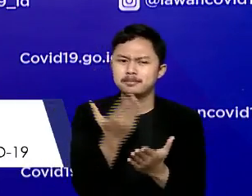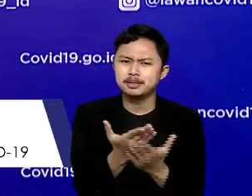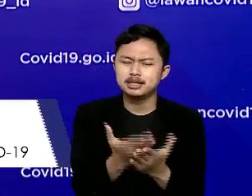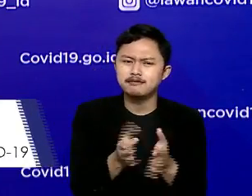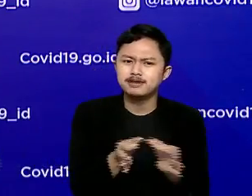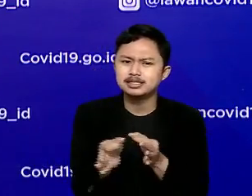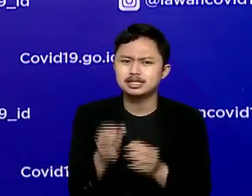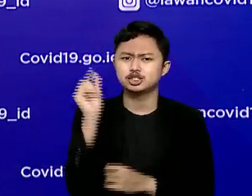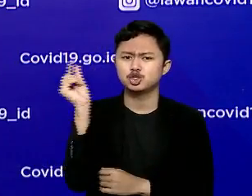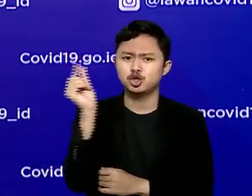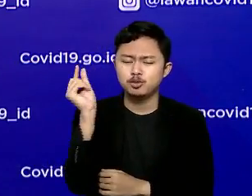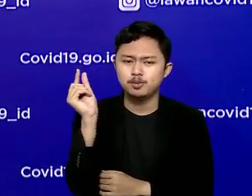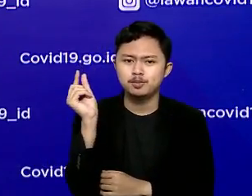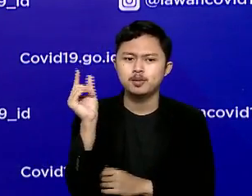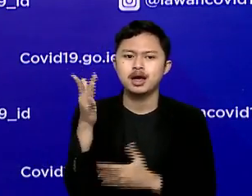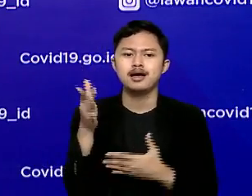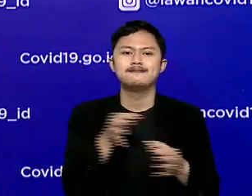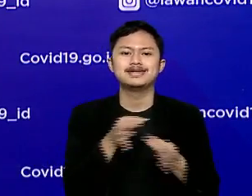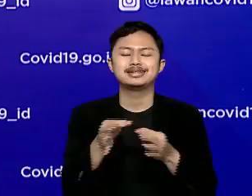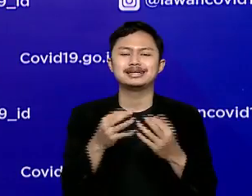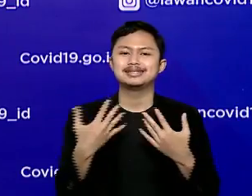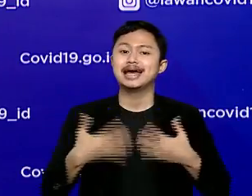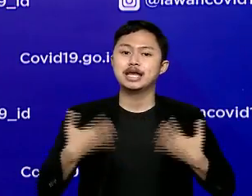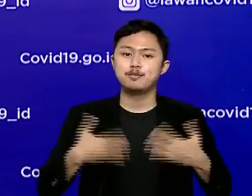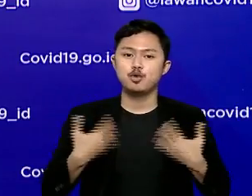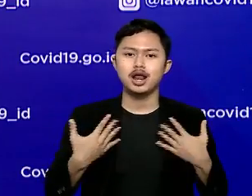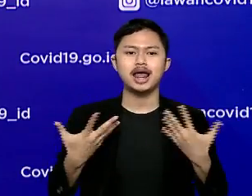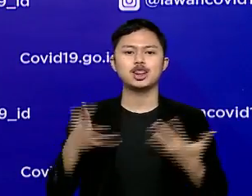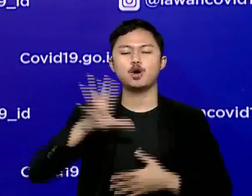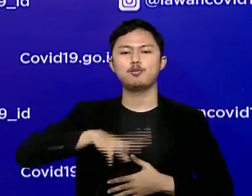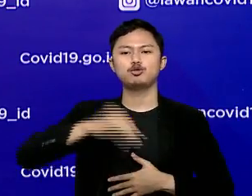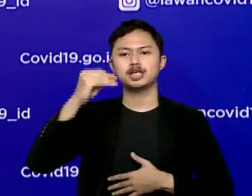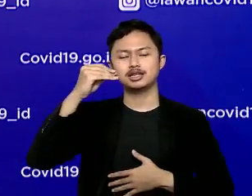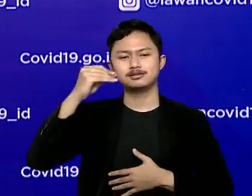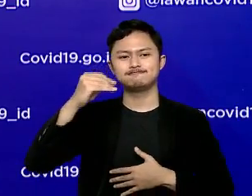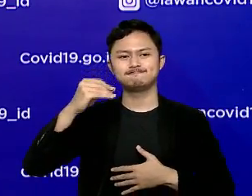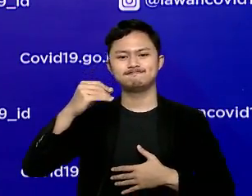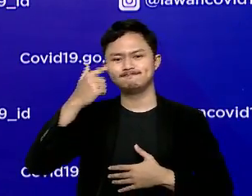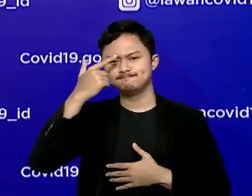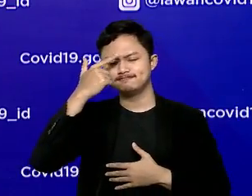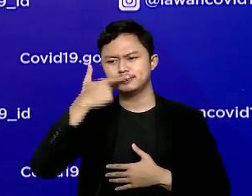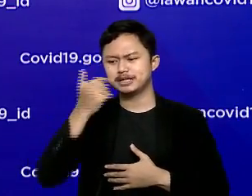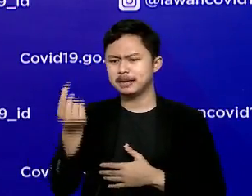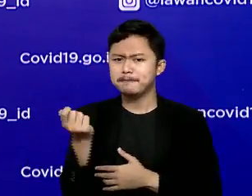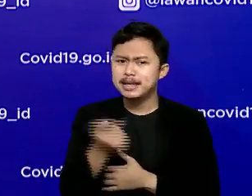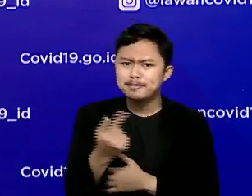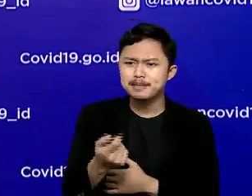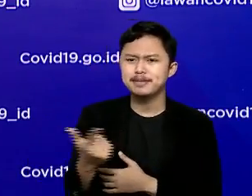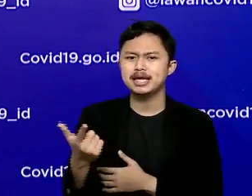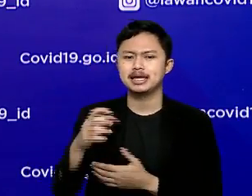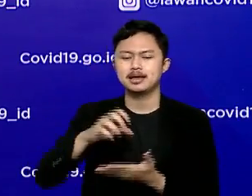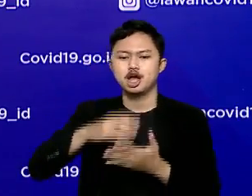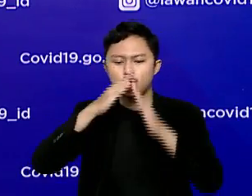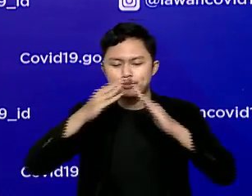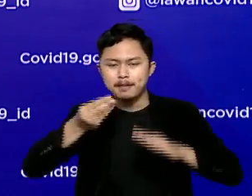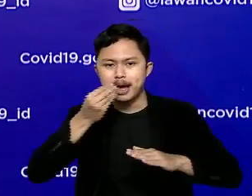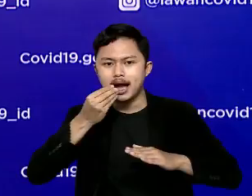fasilitas umum, fasilitas hiburan, pusat perbelanjaan, restoran, tempat